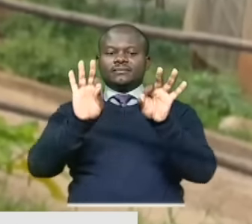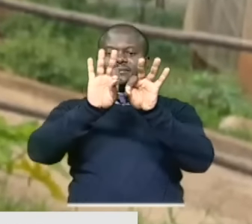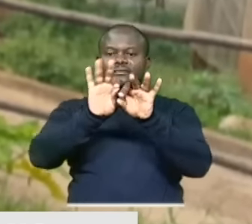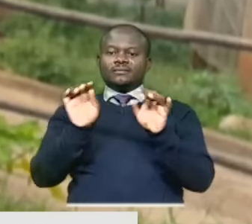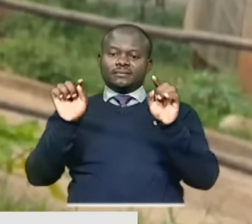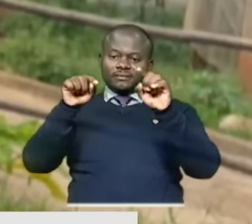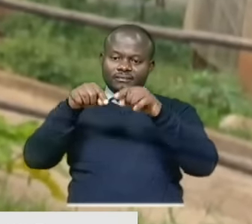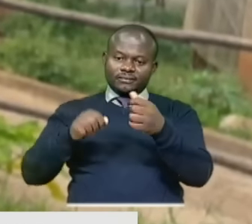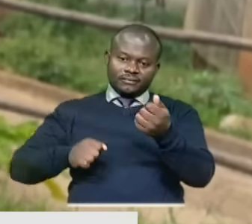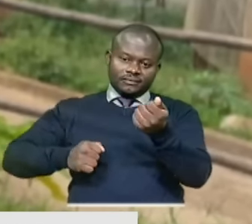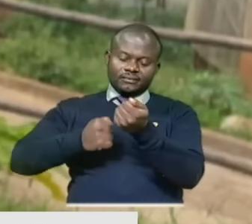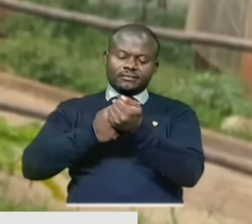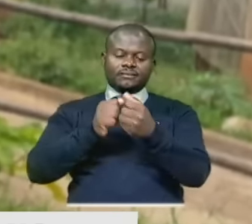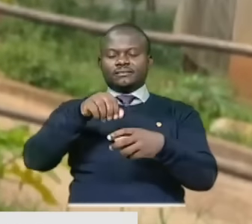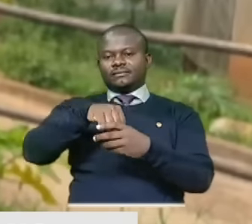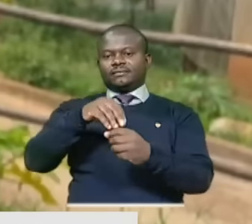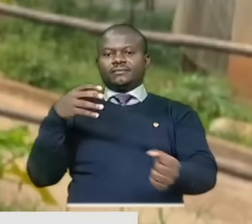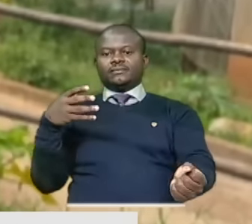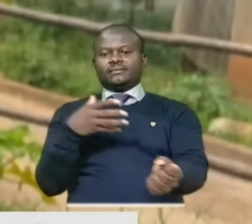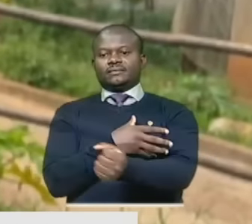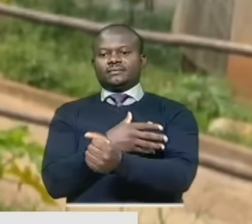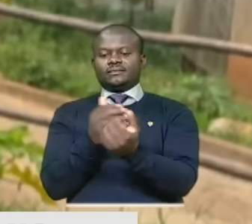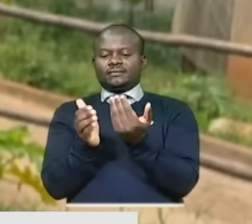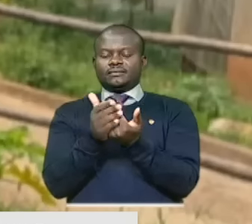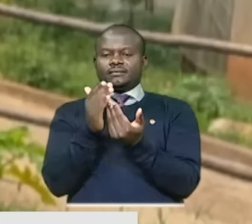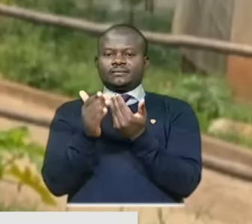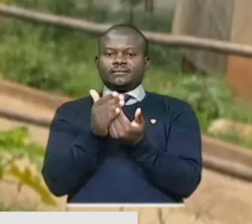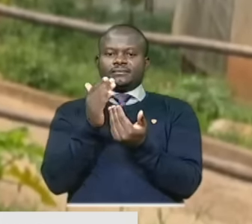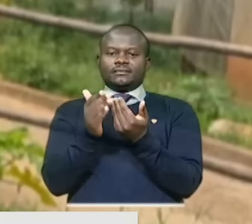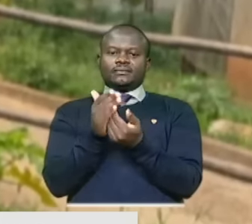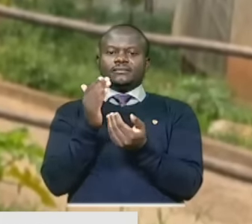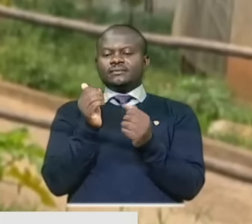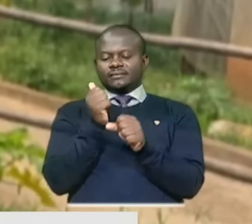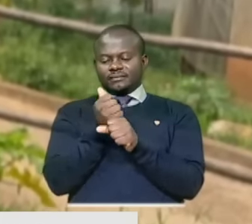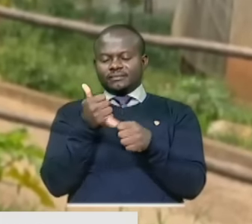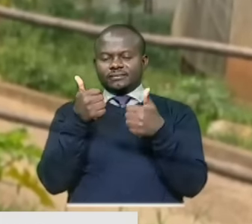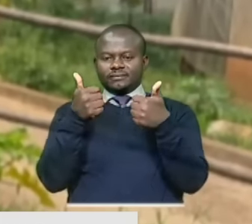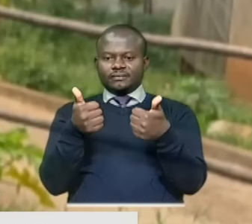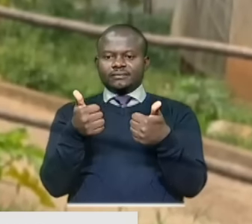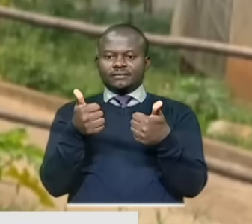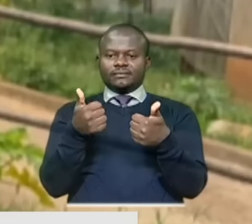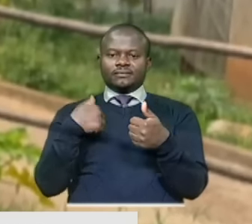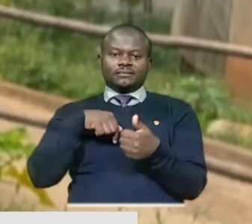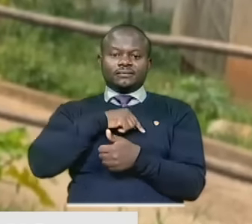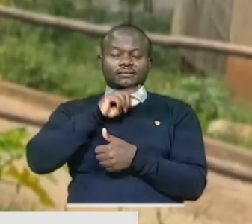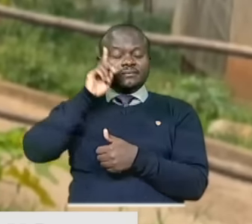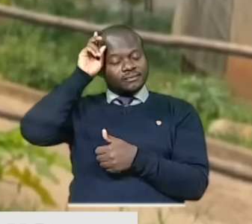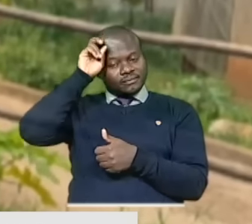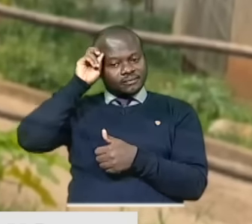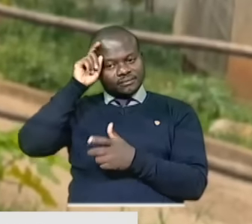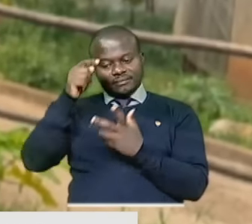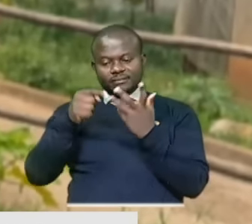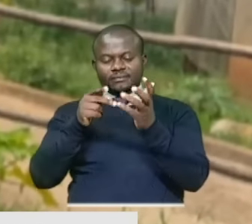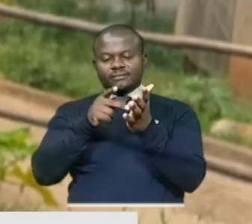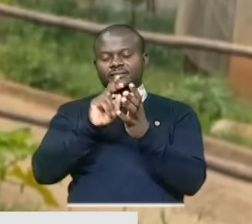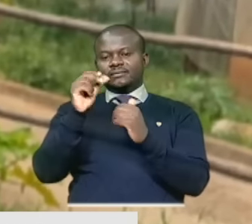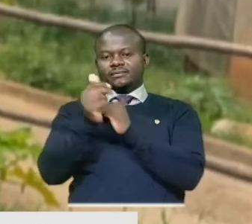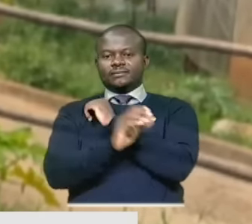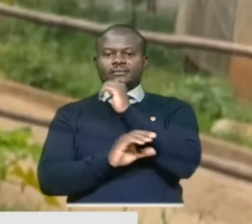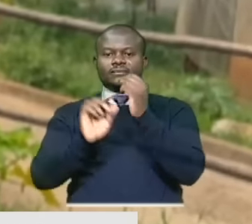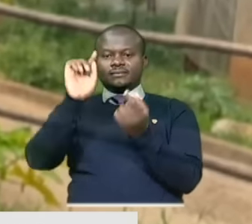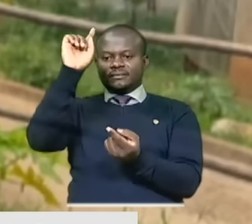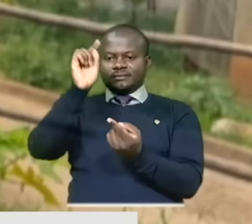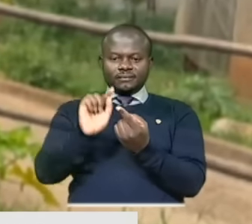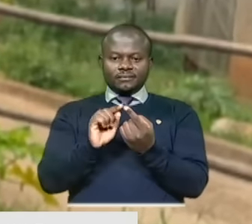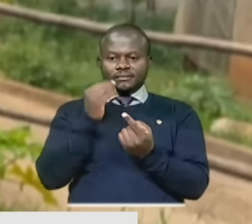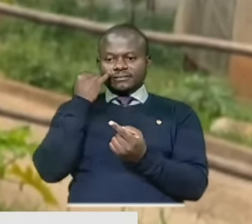baze babishyigikire, babishyiremo imbaraga. Ubworozi bunogejwe neza, ntekereza ko ibitumizwa hanze bikagabanuka.